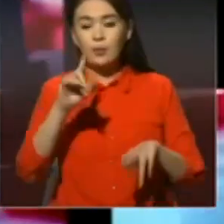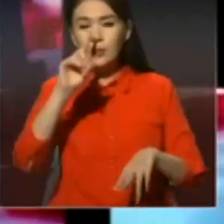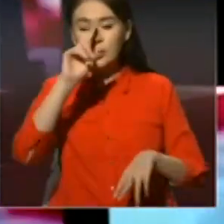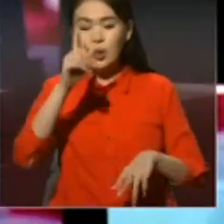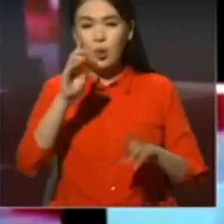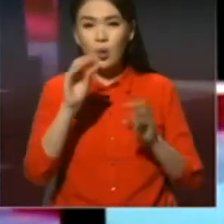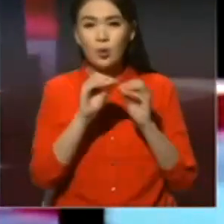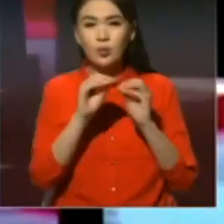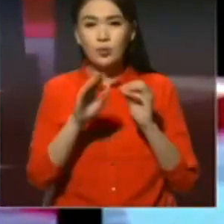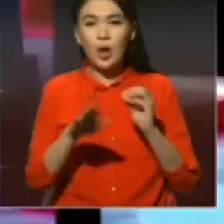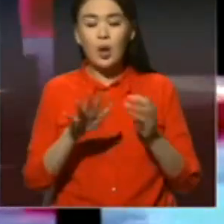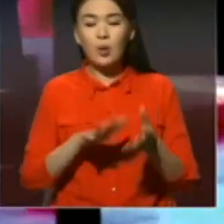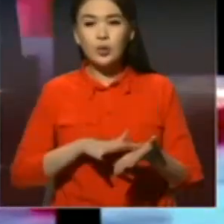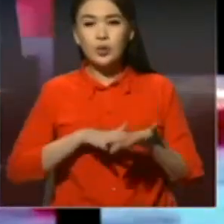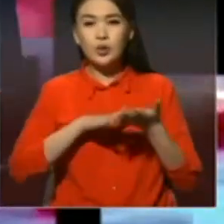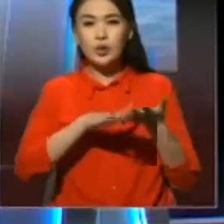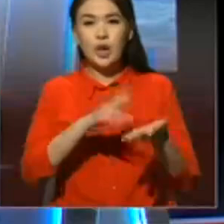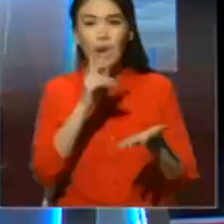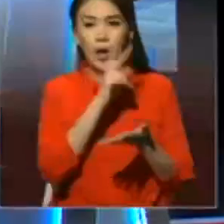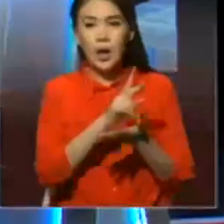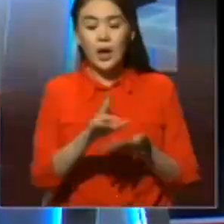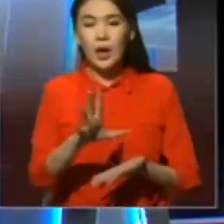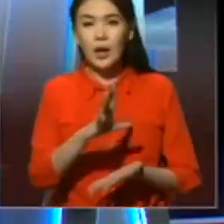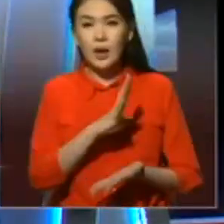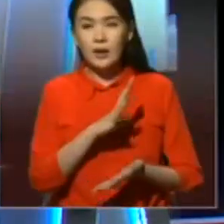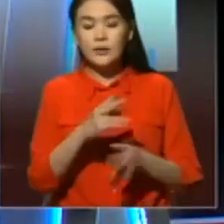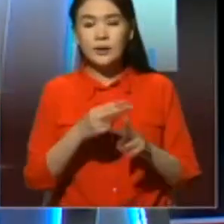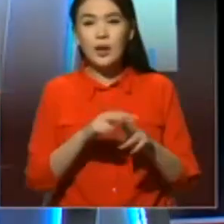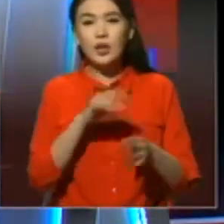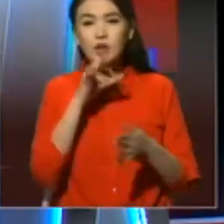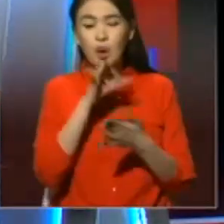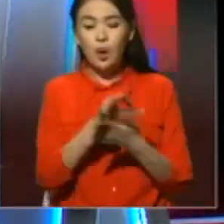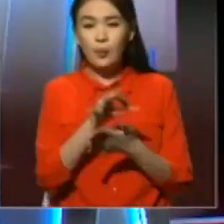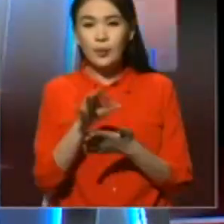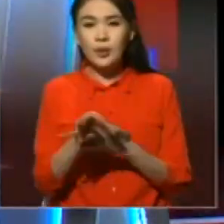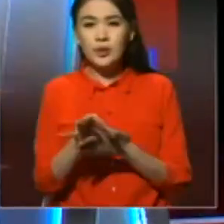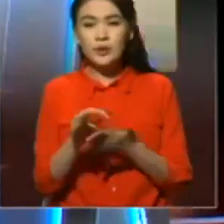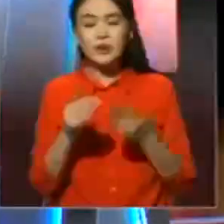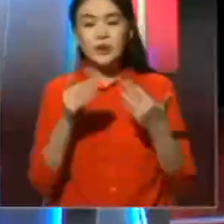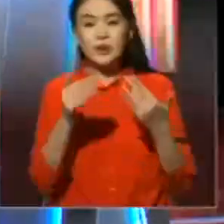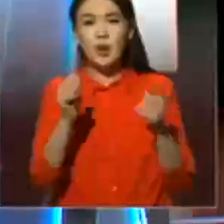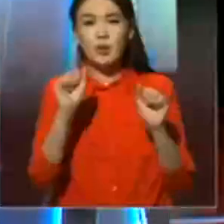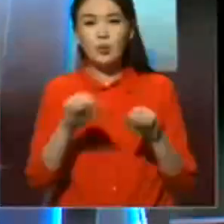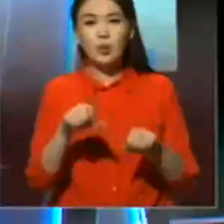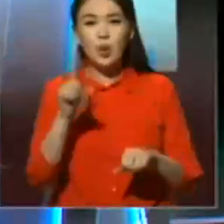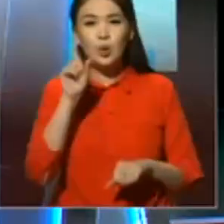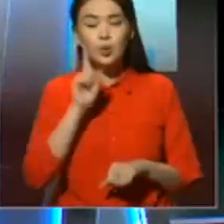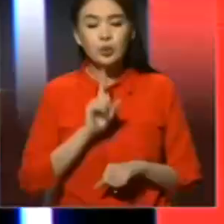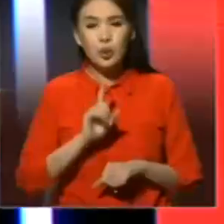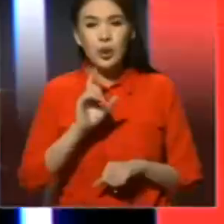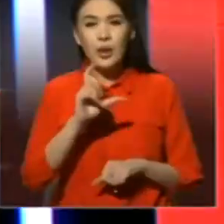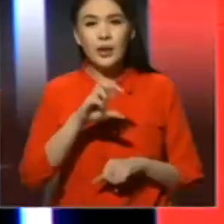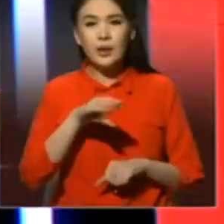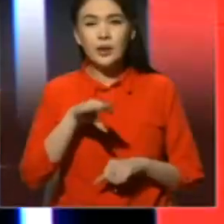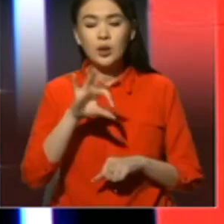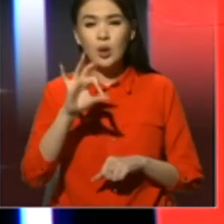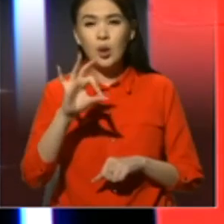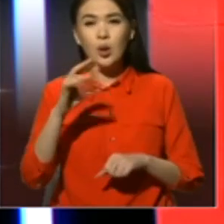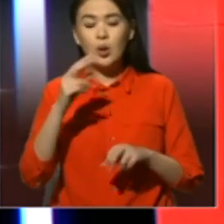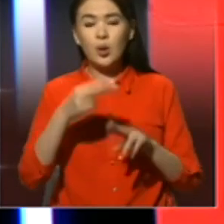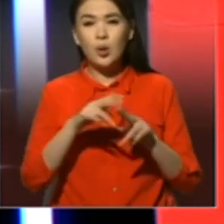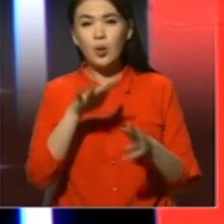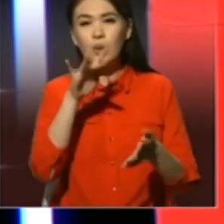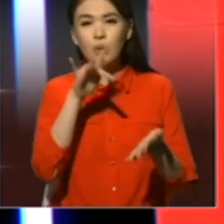10,000-ға жуық өтініштер қаралған екен. Осы жерде сіз жауап берсеңіз ыңғайлы болатын шығар. Осы этно медиациялық